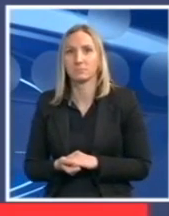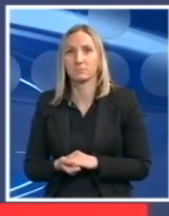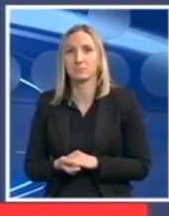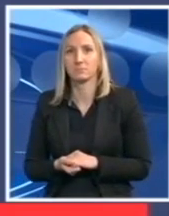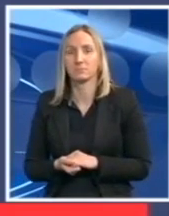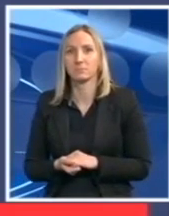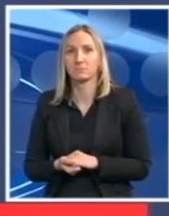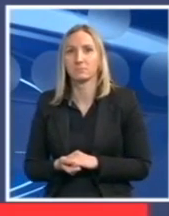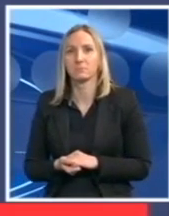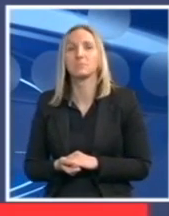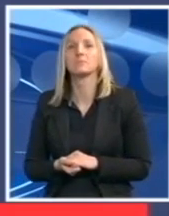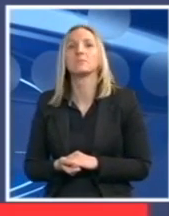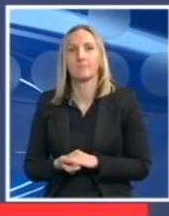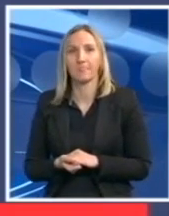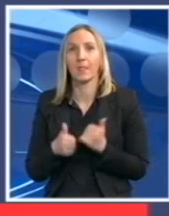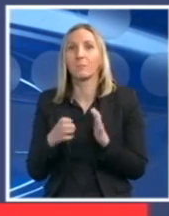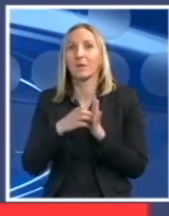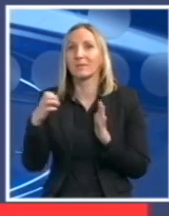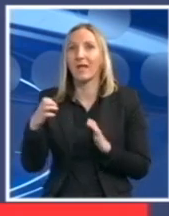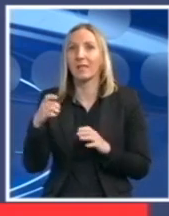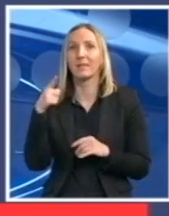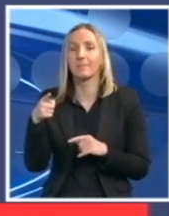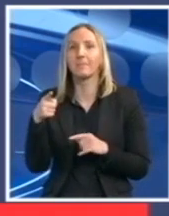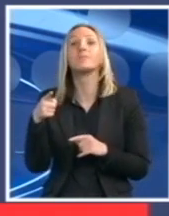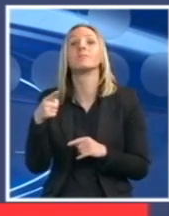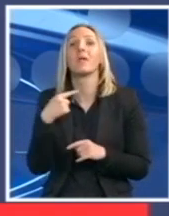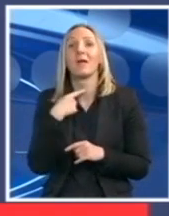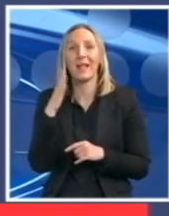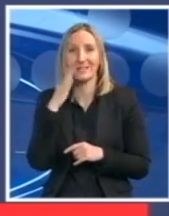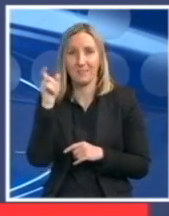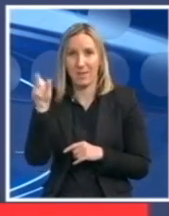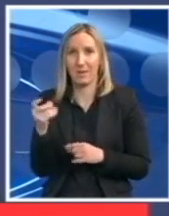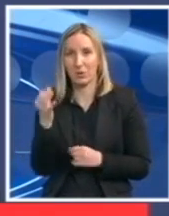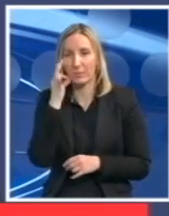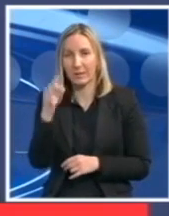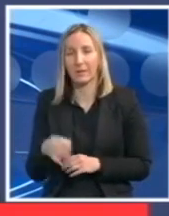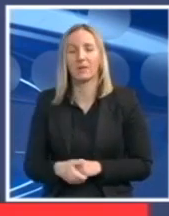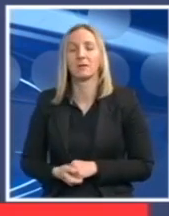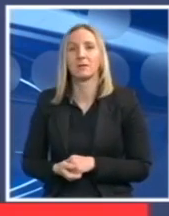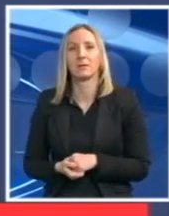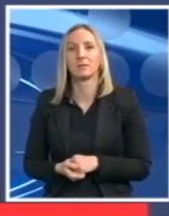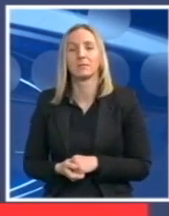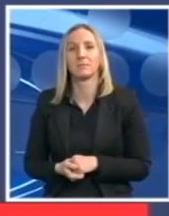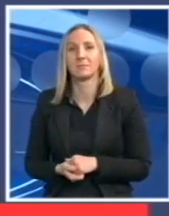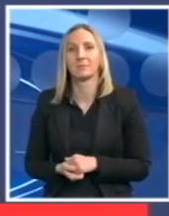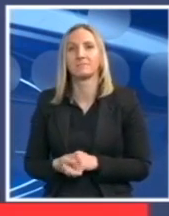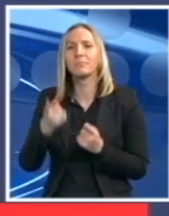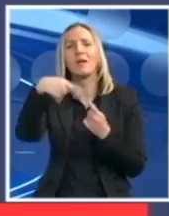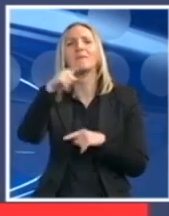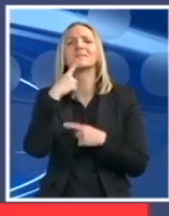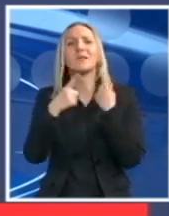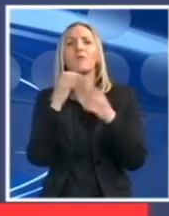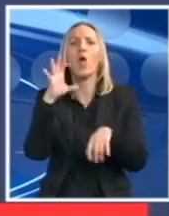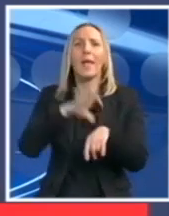Može dalje, Jovana, Glas Amerike, izvolite. Jovana Đurović, Glas Amerike, dobar dan. Govorili ste o lekarima,